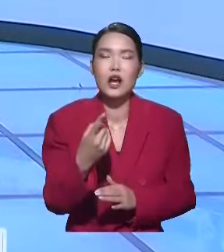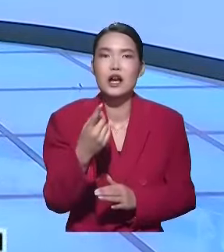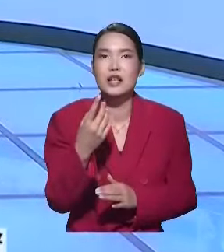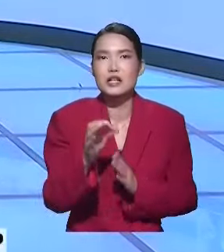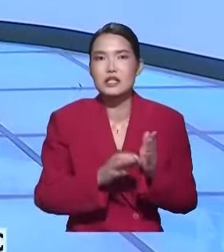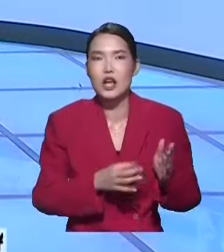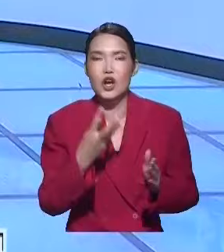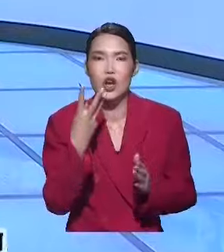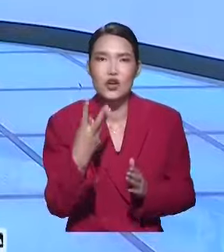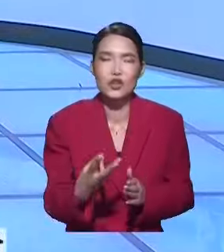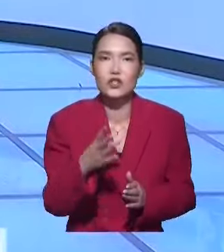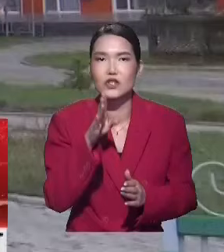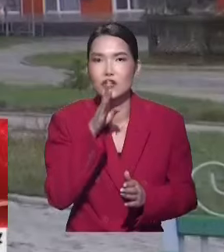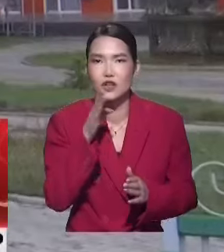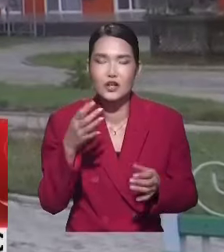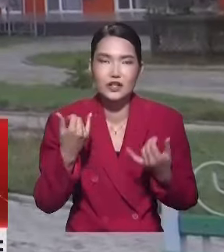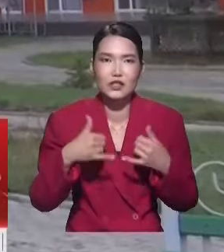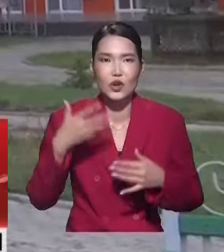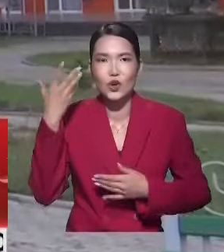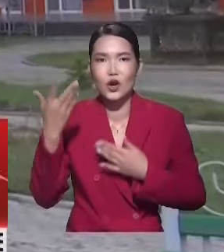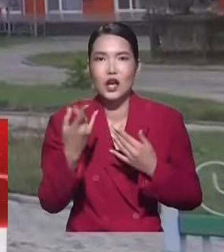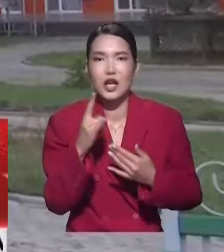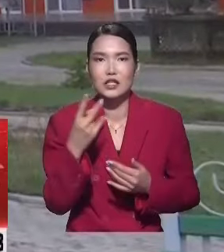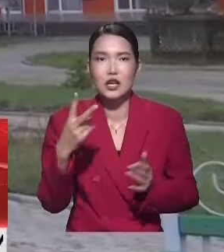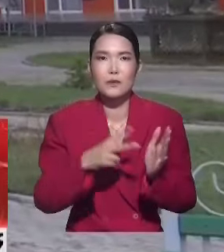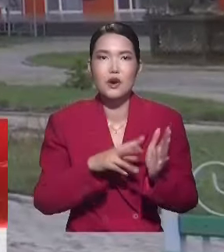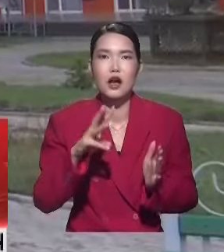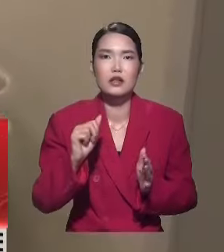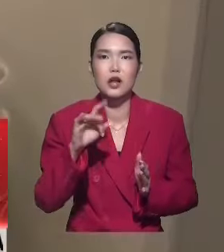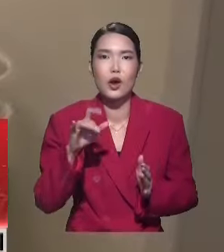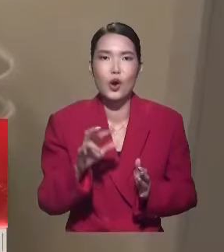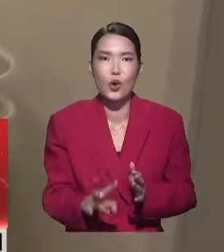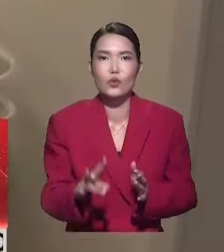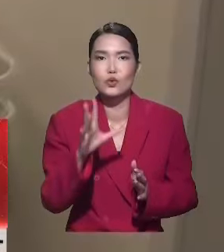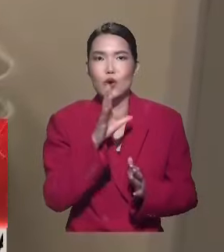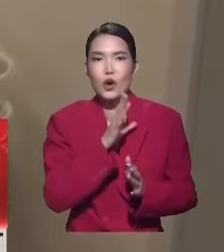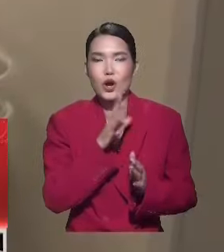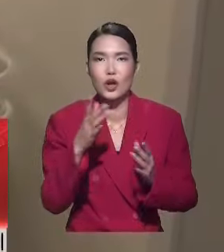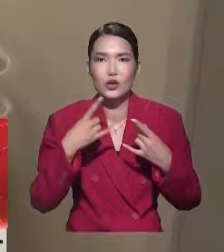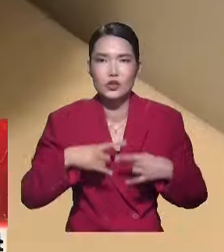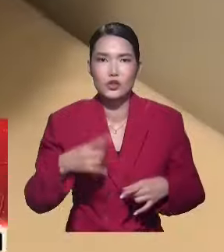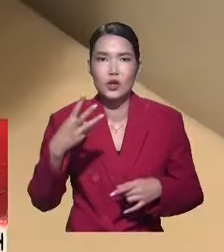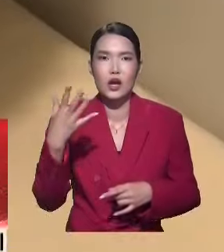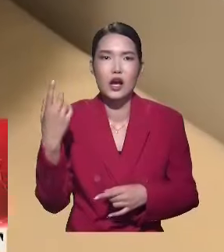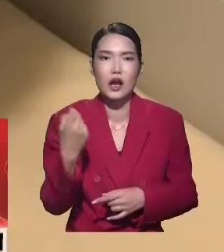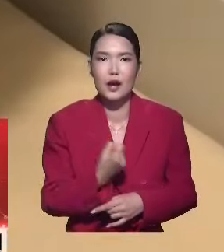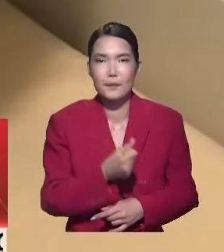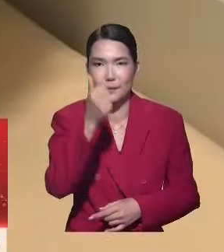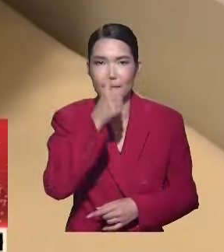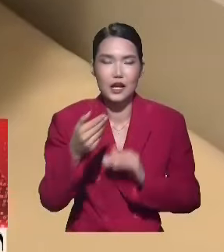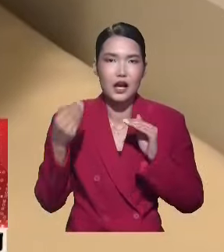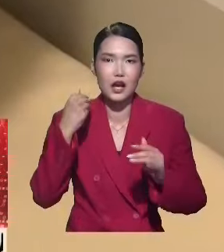ананың қуанышында шек жоқ. Нәрестелер 28 наурыз күні кесірділік арқылы дүниеге келген. 35 аптада мерзімнен бұрын